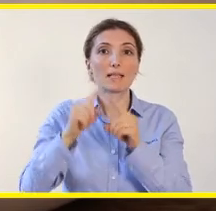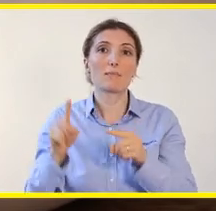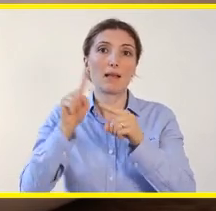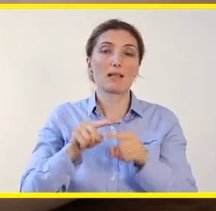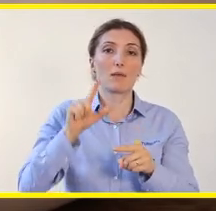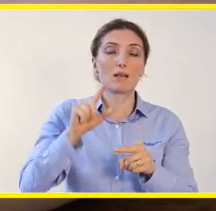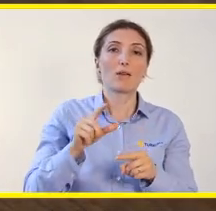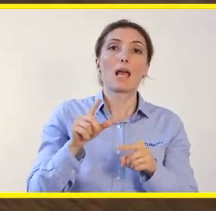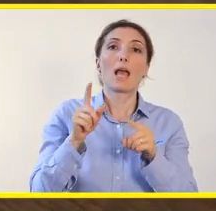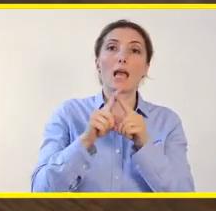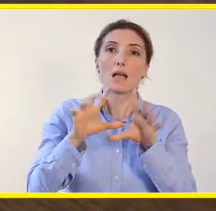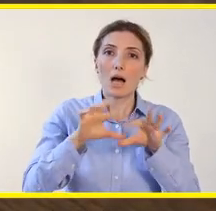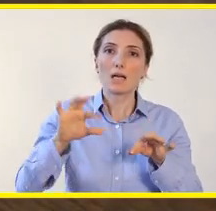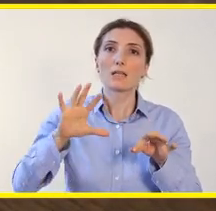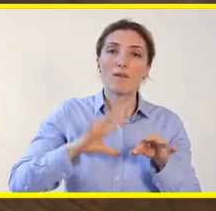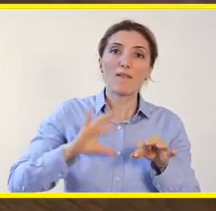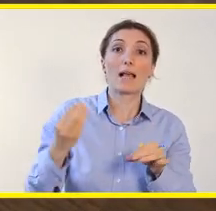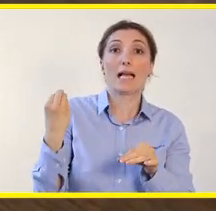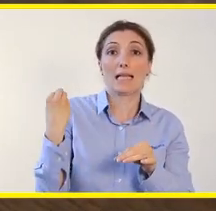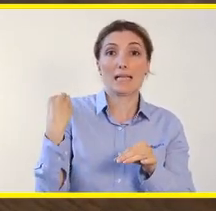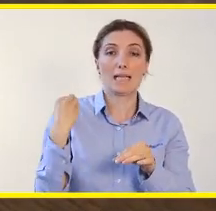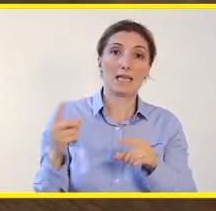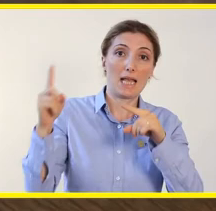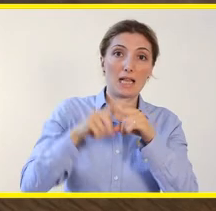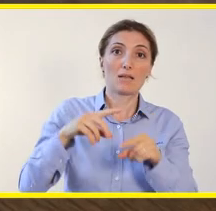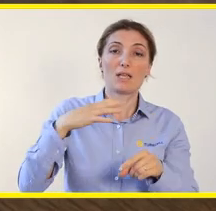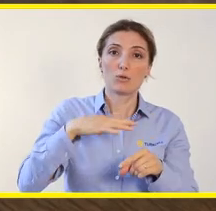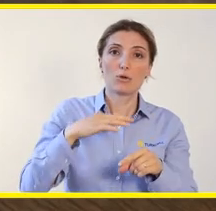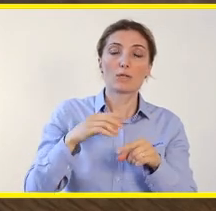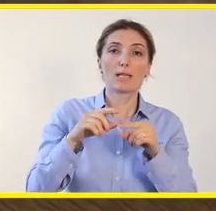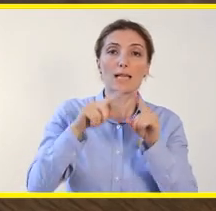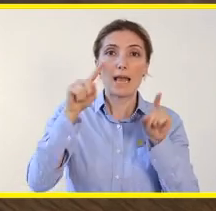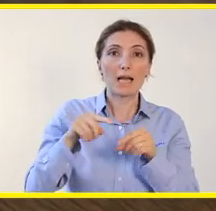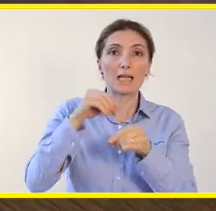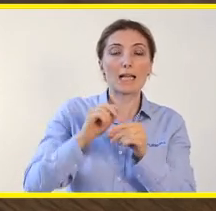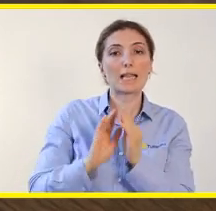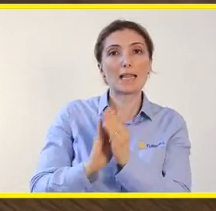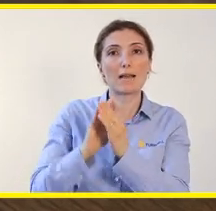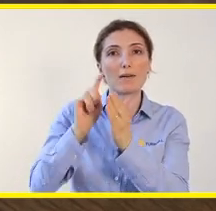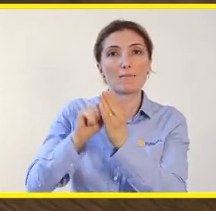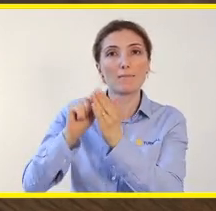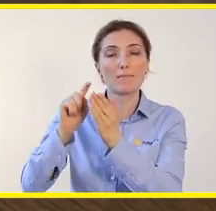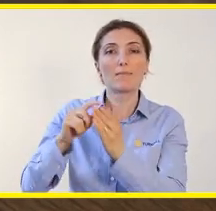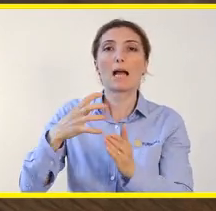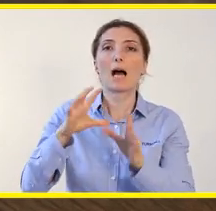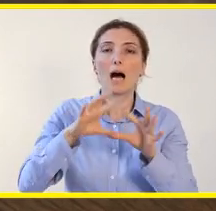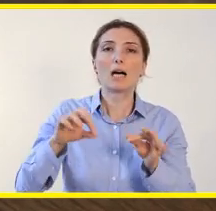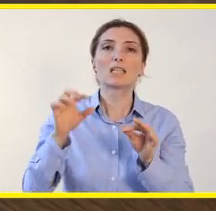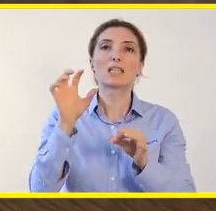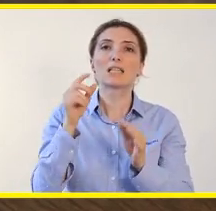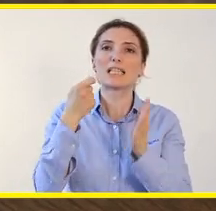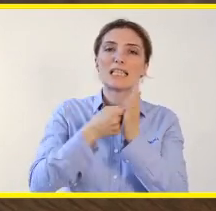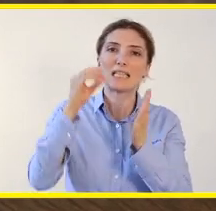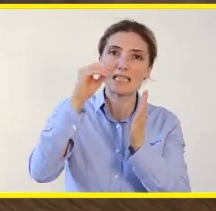Google hesabınız varsa ya da yeni bir hesap oluşturmak istiyorsanız, ekrandaki adımları takip ederek mevcut kullanıcı adınız ve